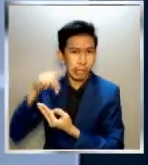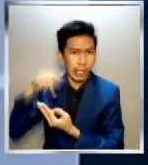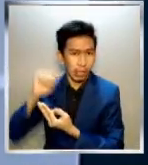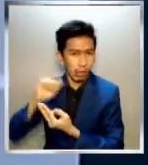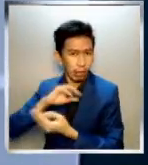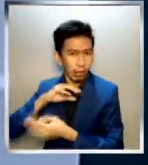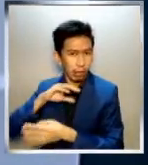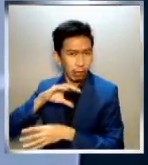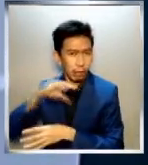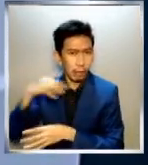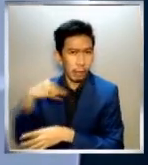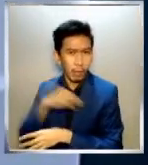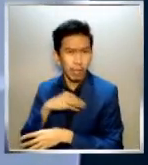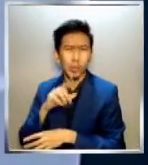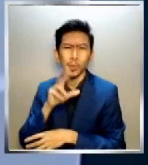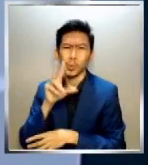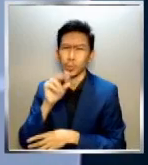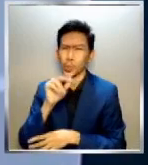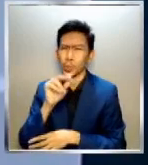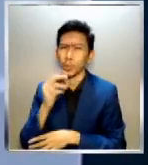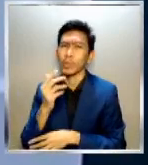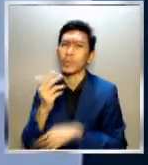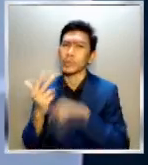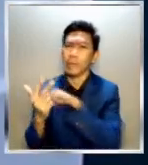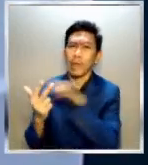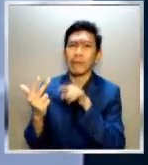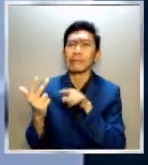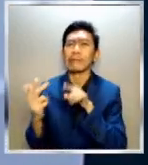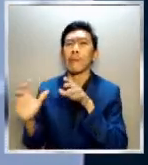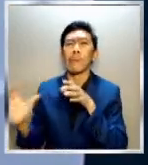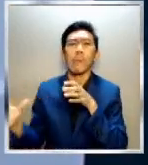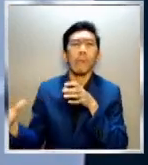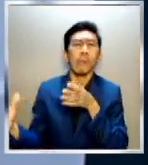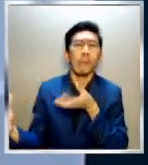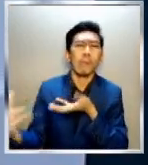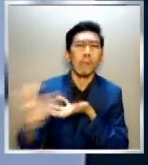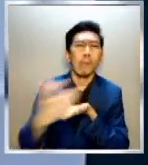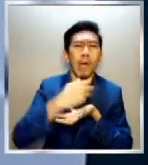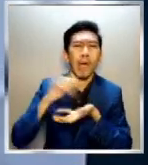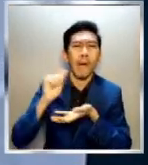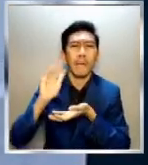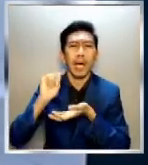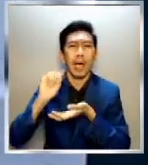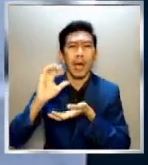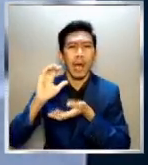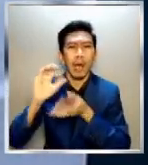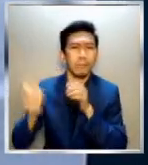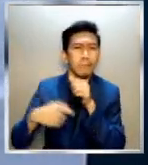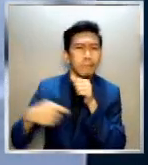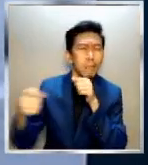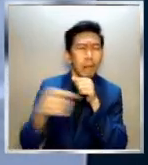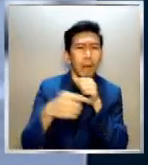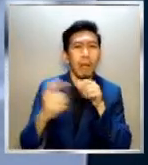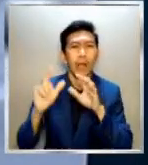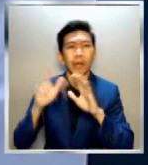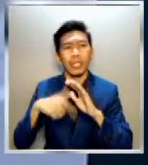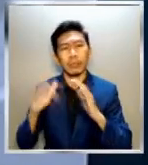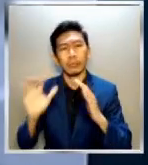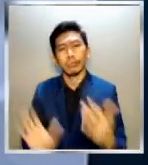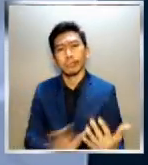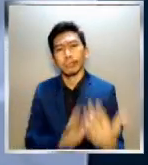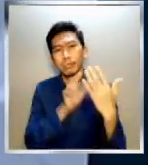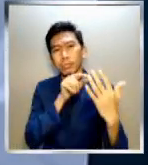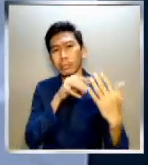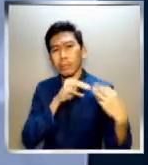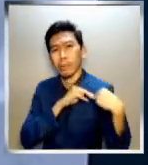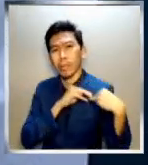ang tatlo para makaipon ng pamasahe para makabalik ng module sa eskwelahan nang makasalubong at niratrat umano ng militar.